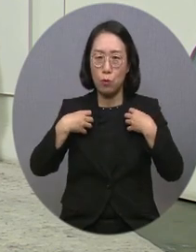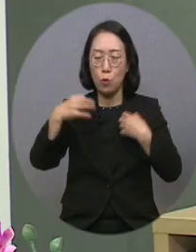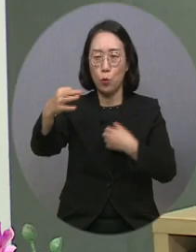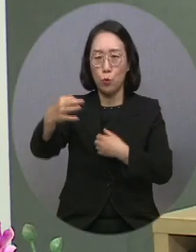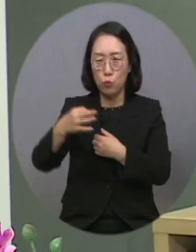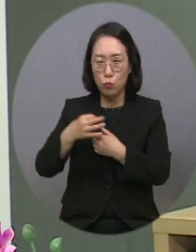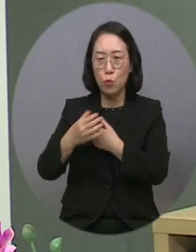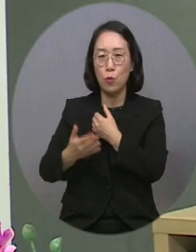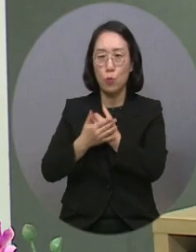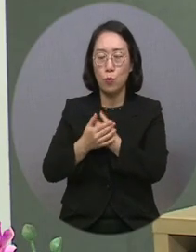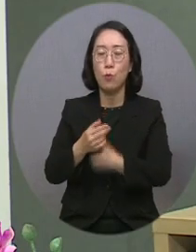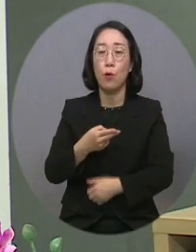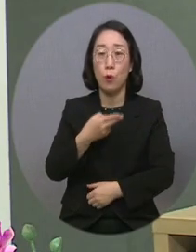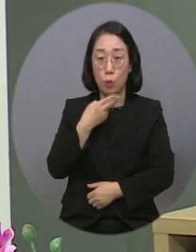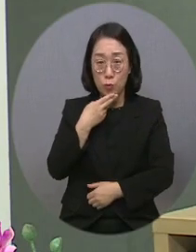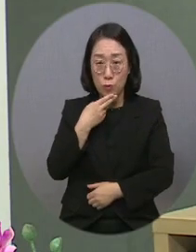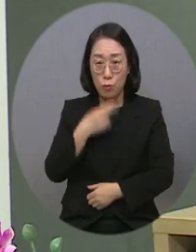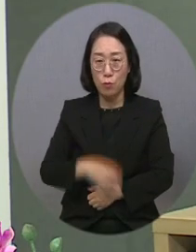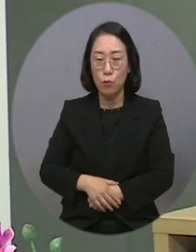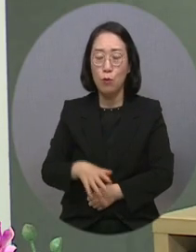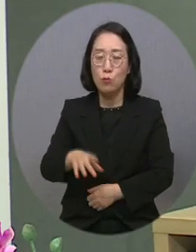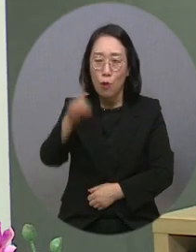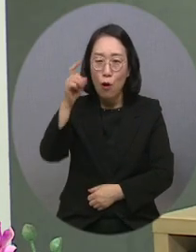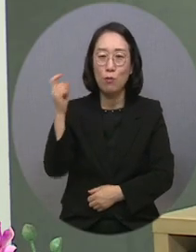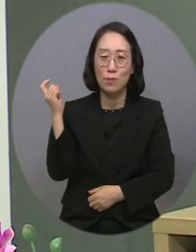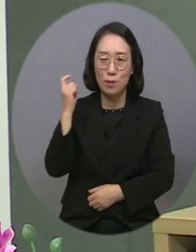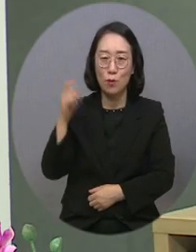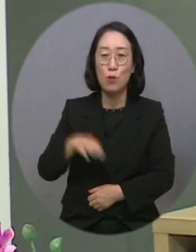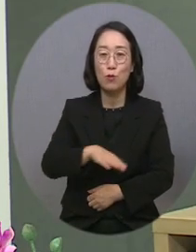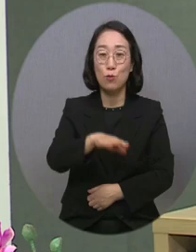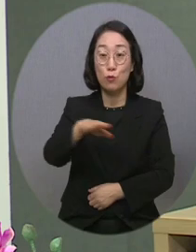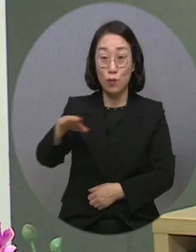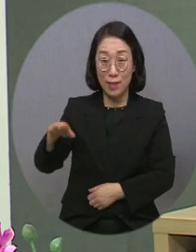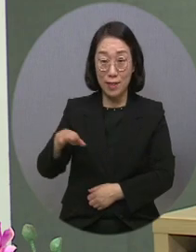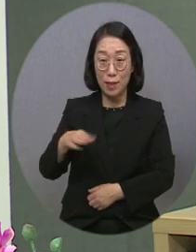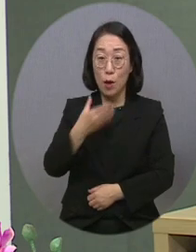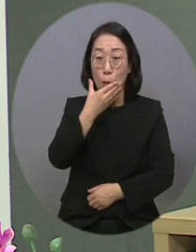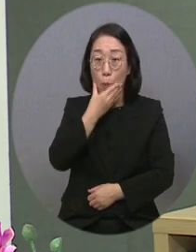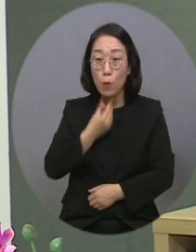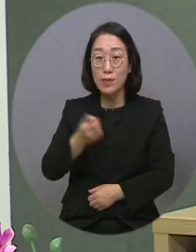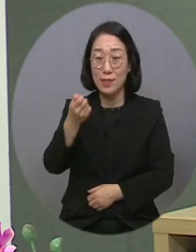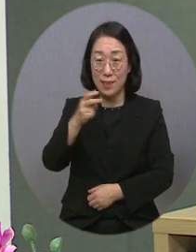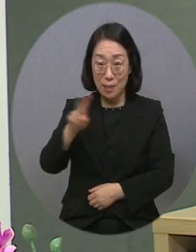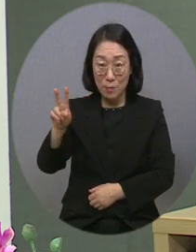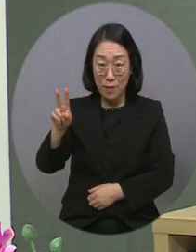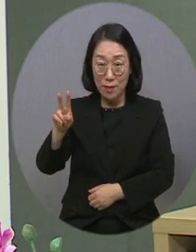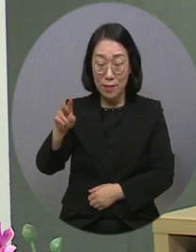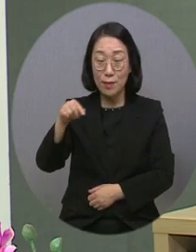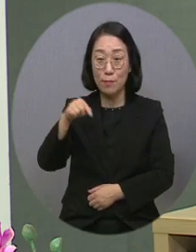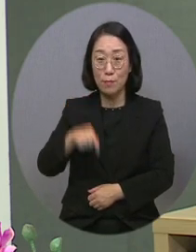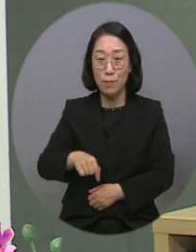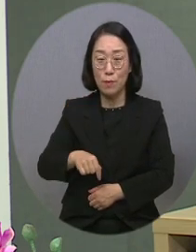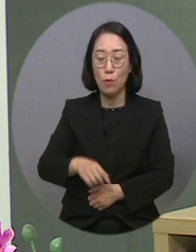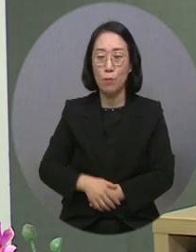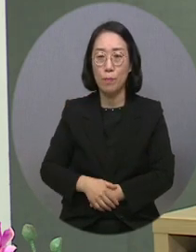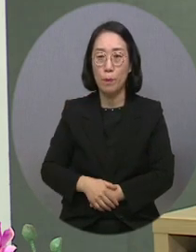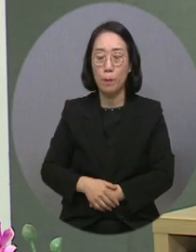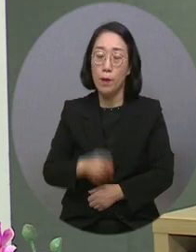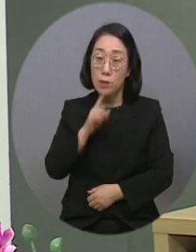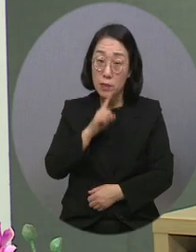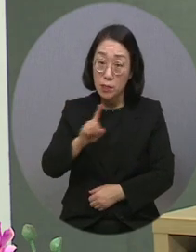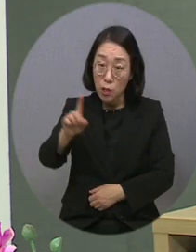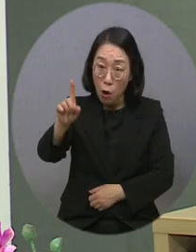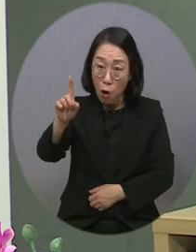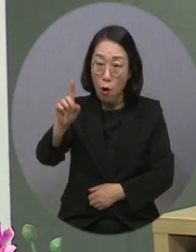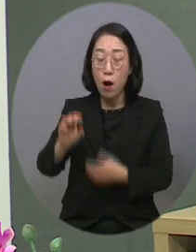예. 처음 듣는 얘기인데 저희 같은 그 복지 TV도 어떤 면에서는 신청을